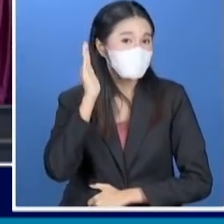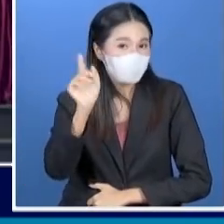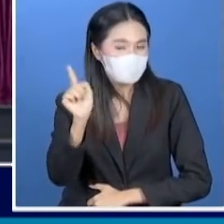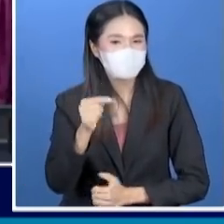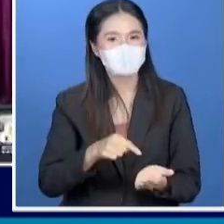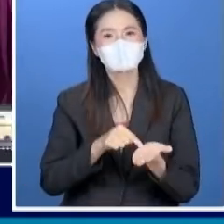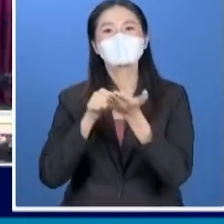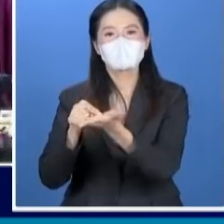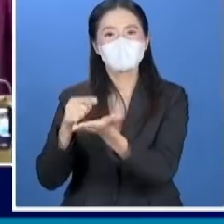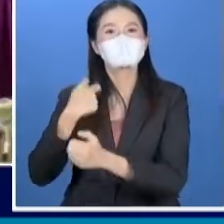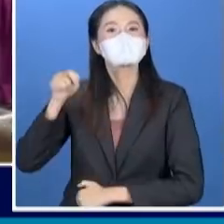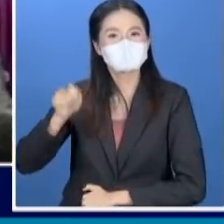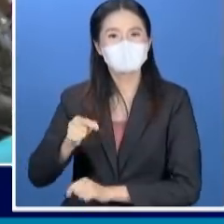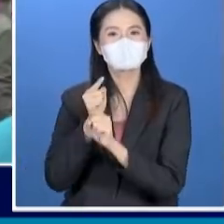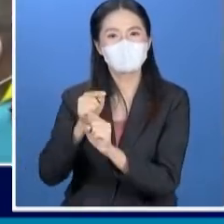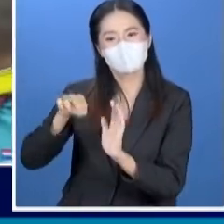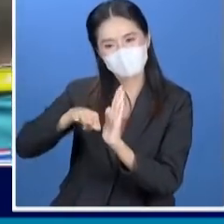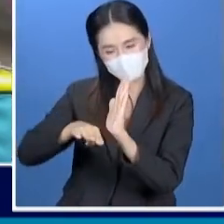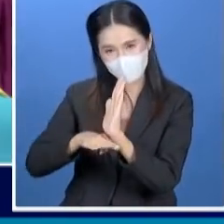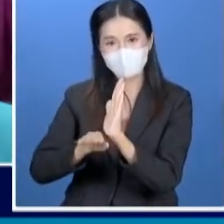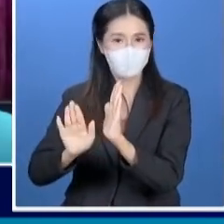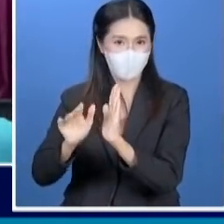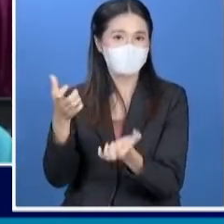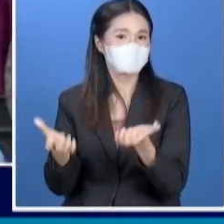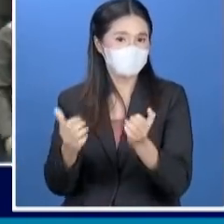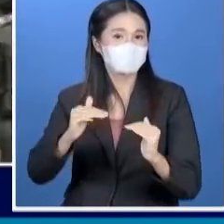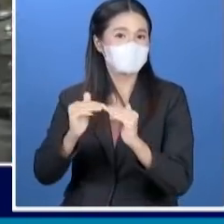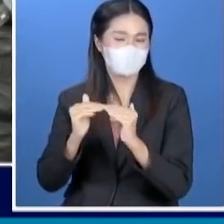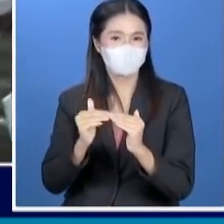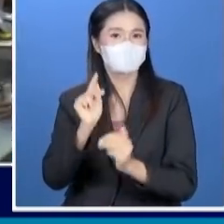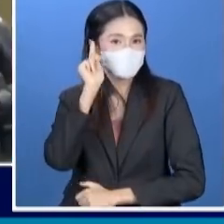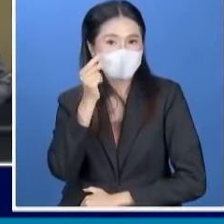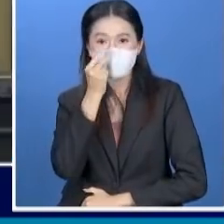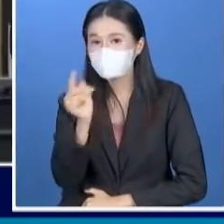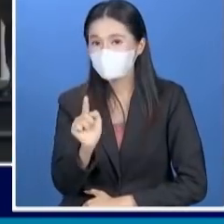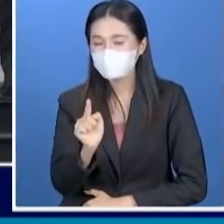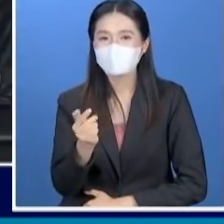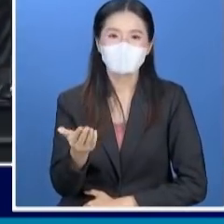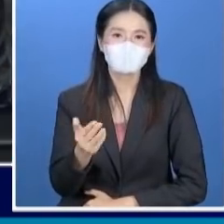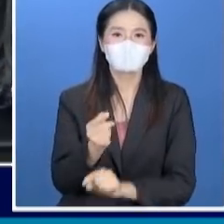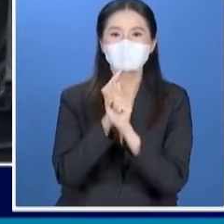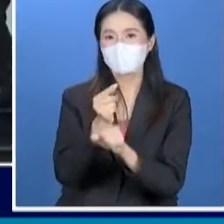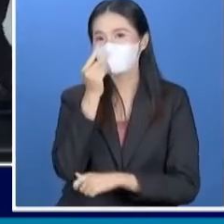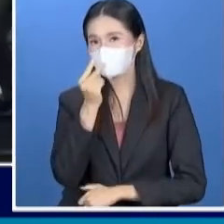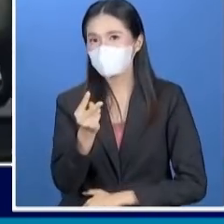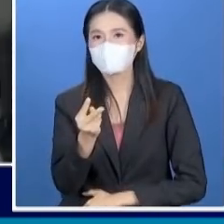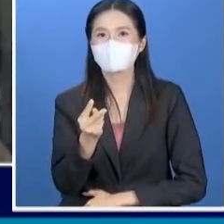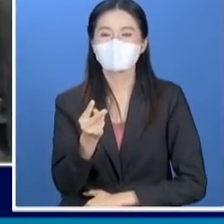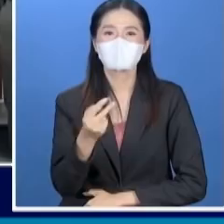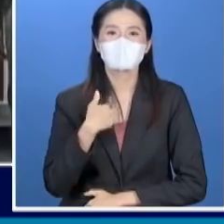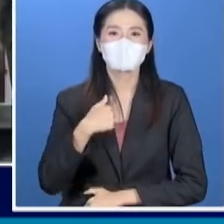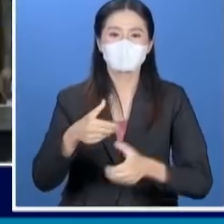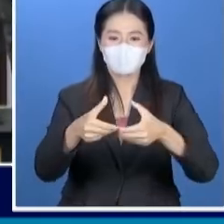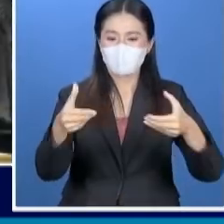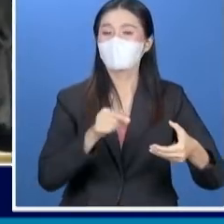ส่งในส่วนของอัยการและตามกระบวนการยุติธรรมนะครับพี่น้องสื่อมวลชนสามารถที่จะติดตามแล้วก็ให้ข้อมูล